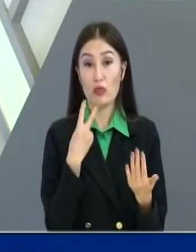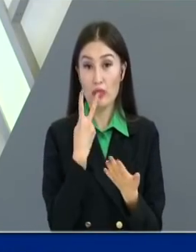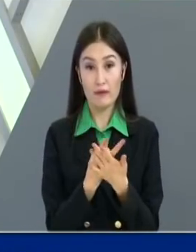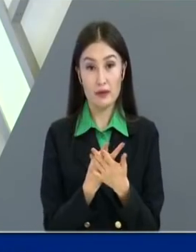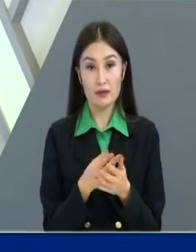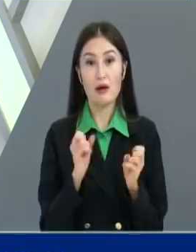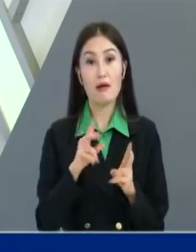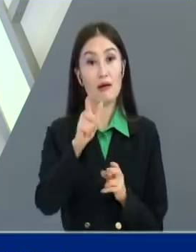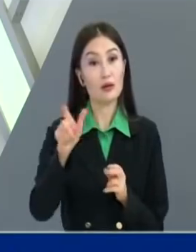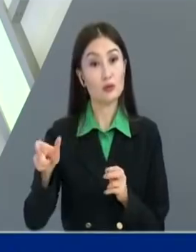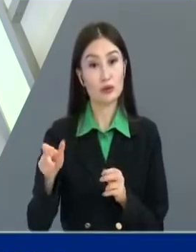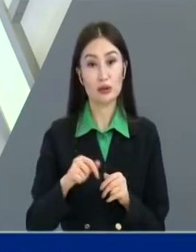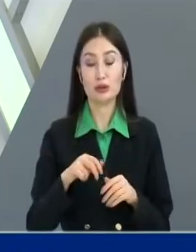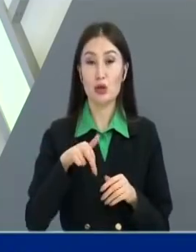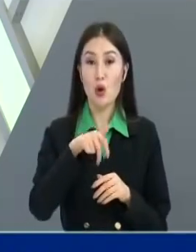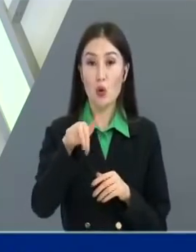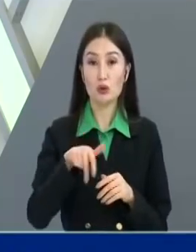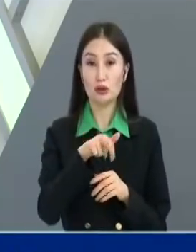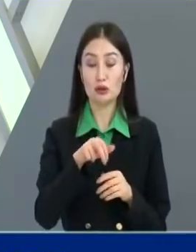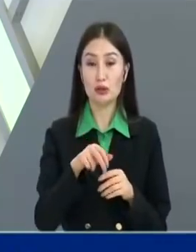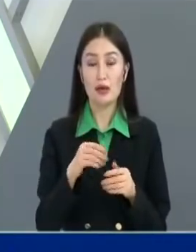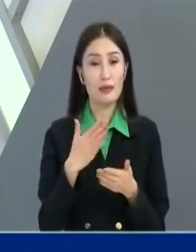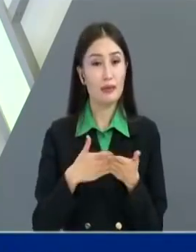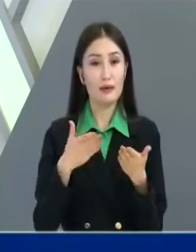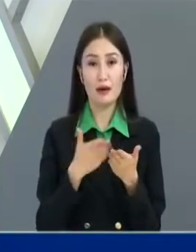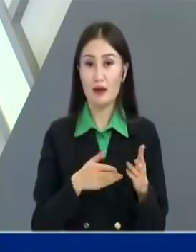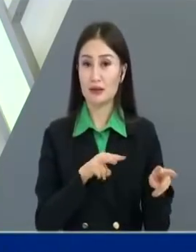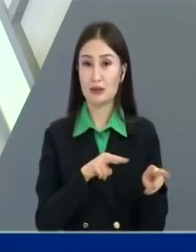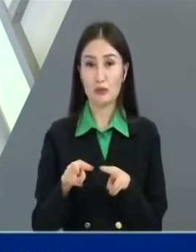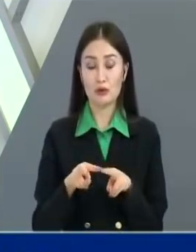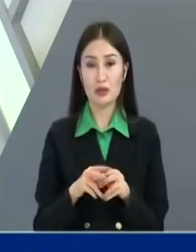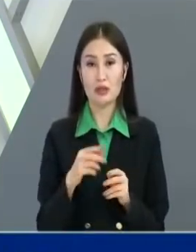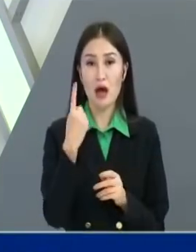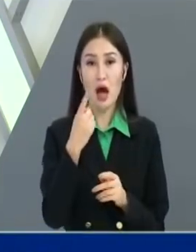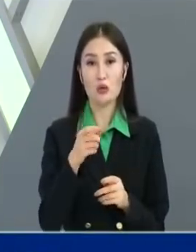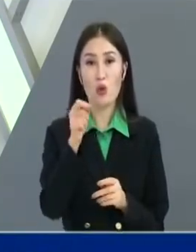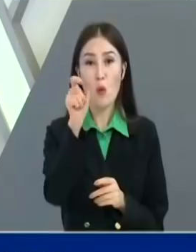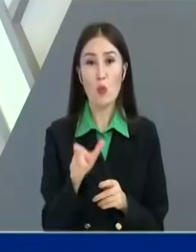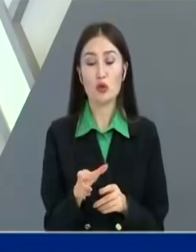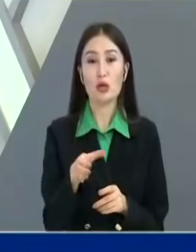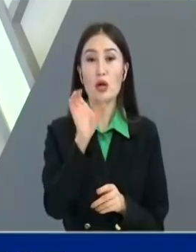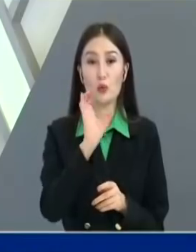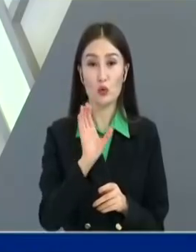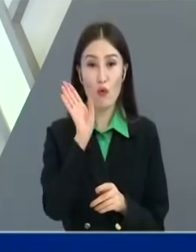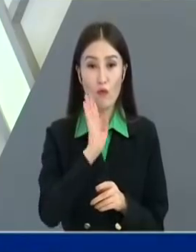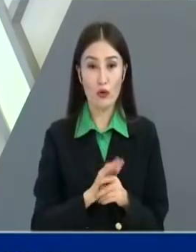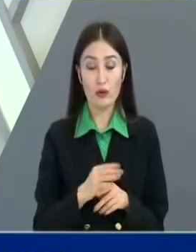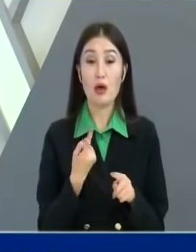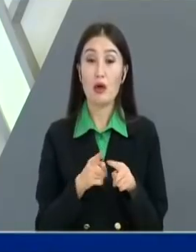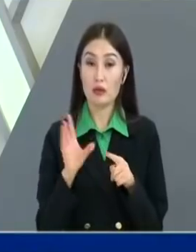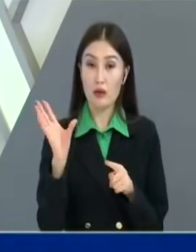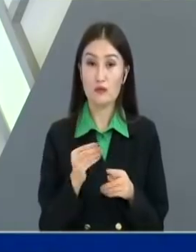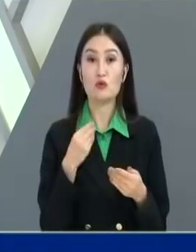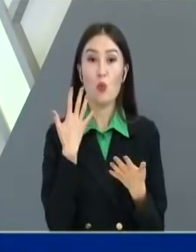как люди ходят друг с другом, никаких элементарных соблюдается. С одной бутылкой воду пьют и другие. Это все